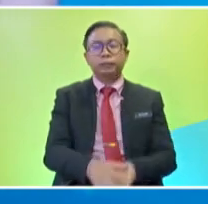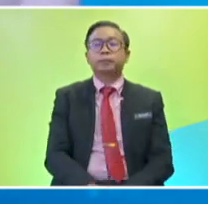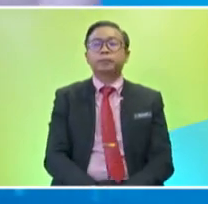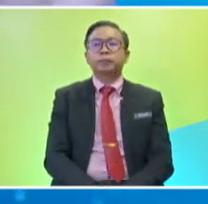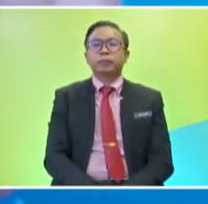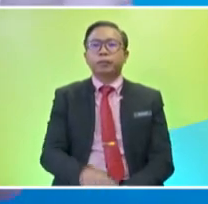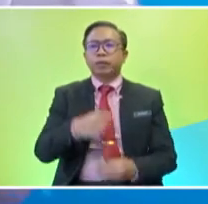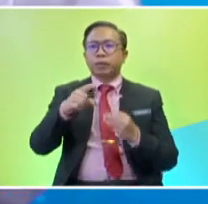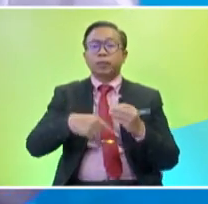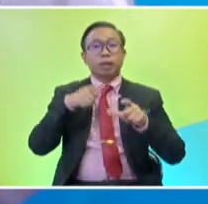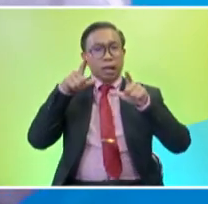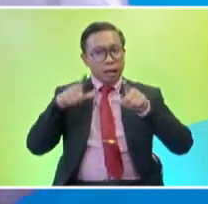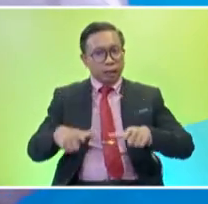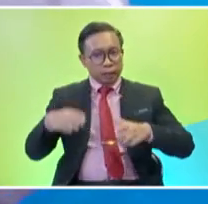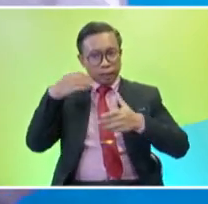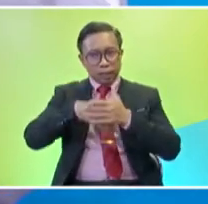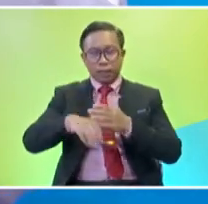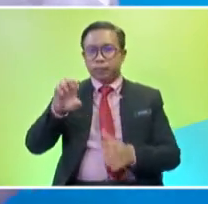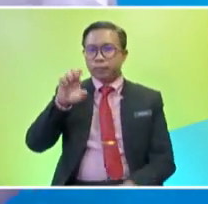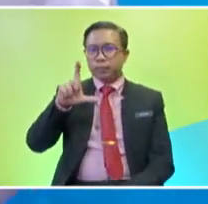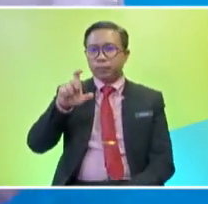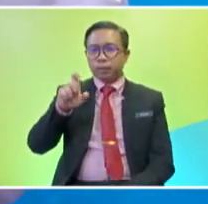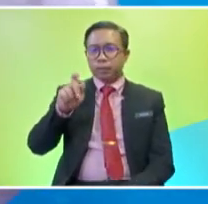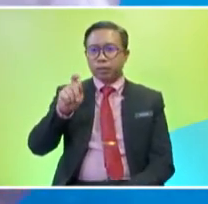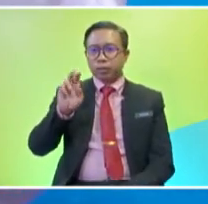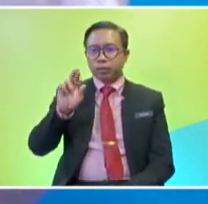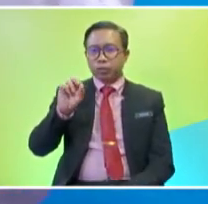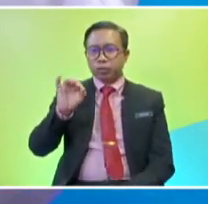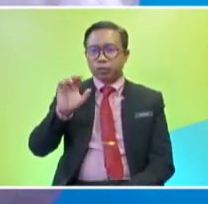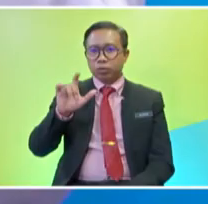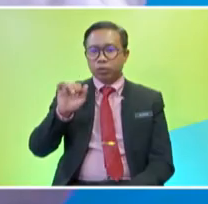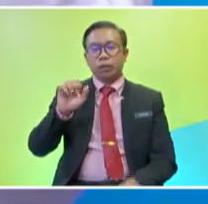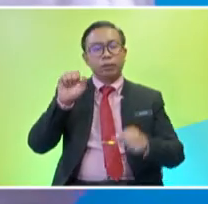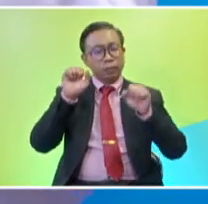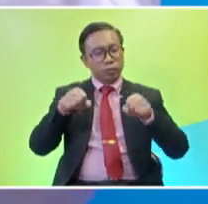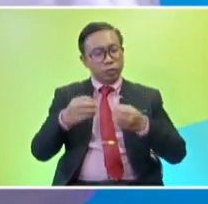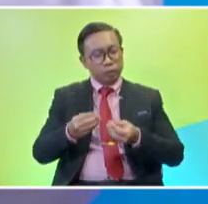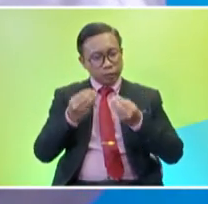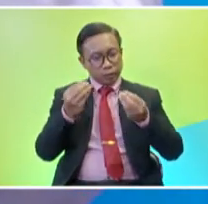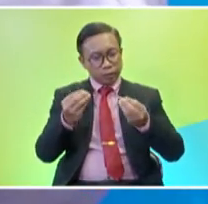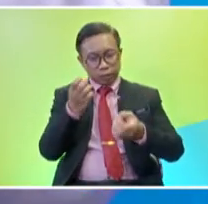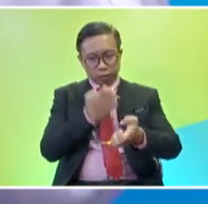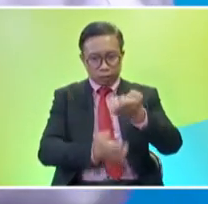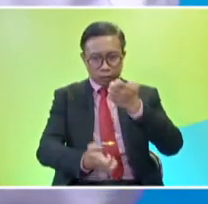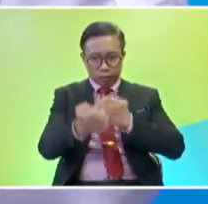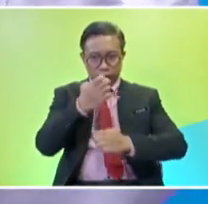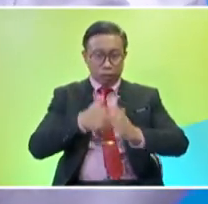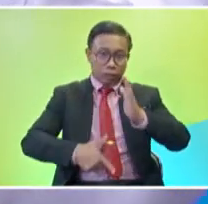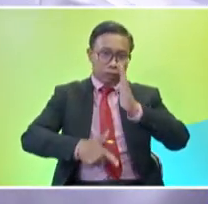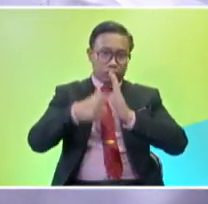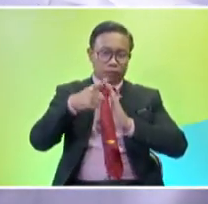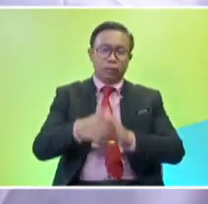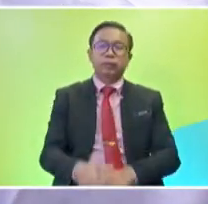dalam elektroli Larutan natrium klorida Boleh bagi keputusan eksperimen yang lebih gitulah